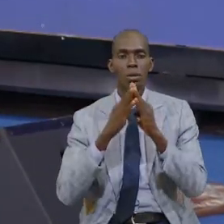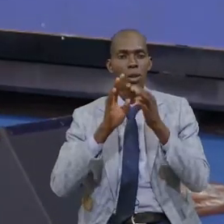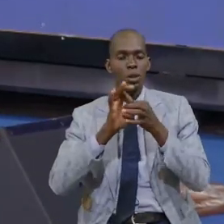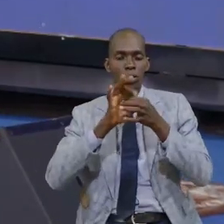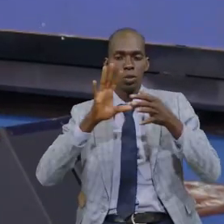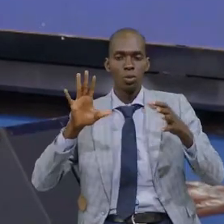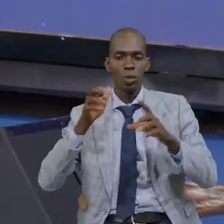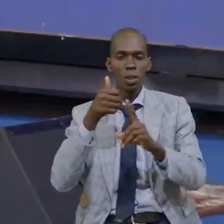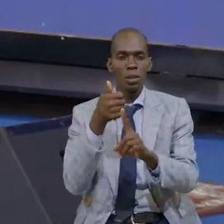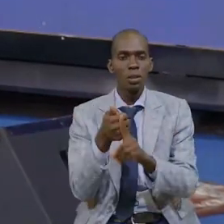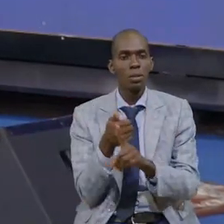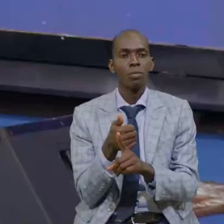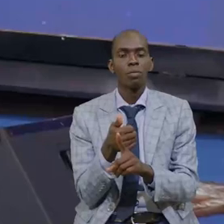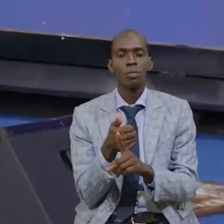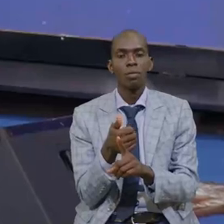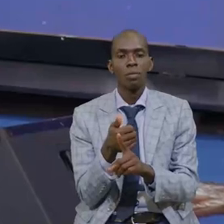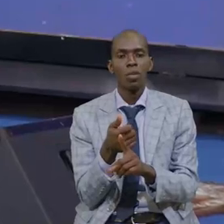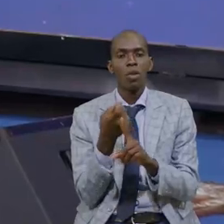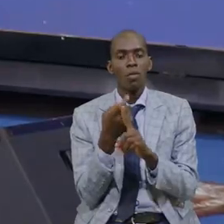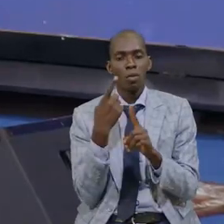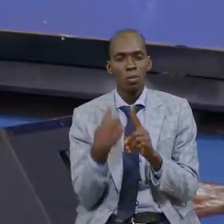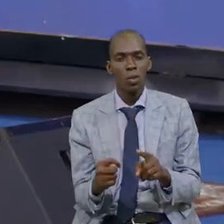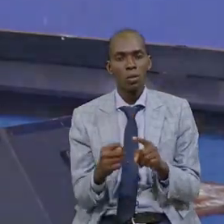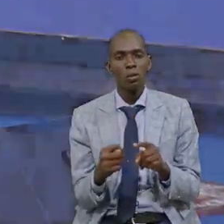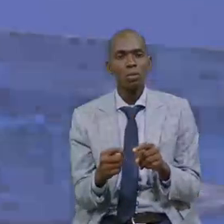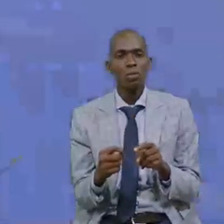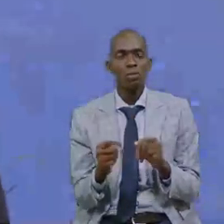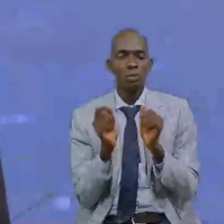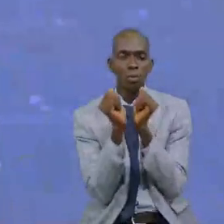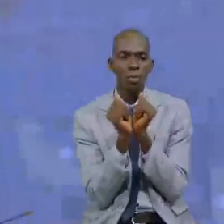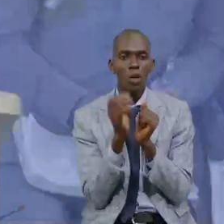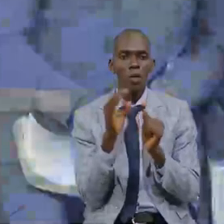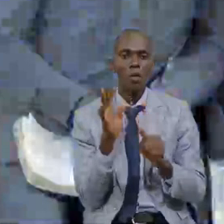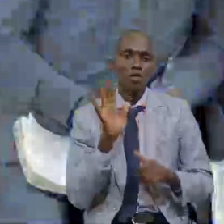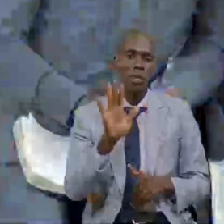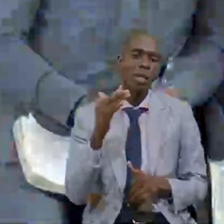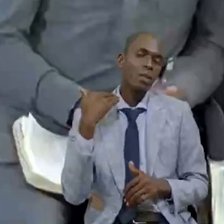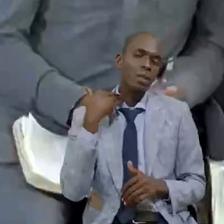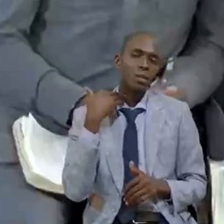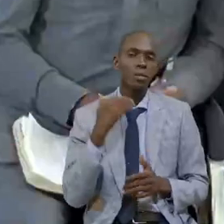Jérusalem, détache les liens de ton cou.